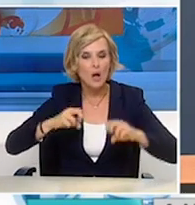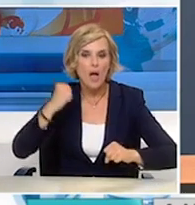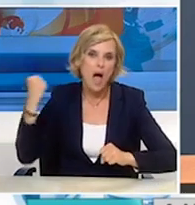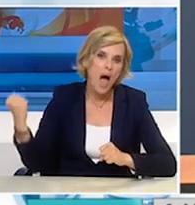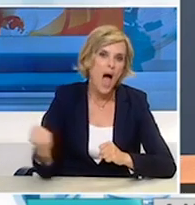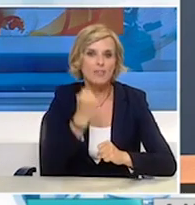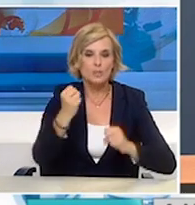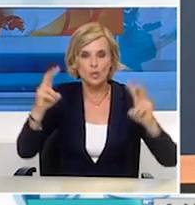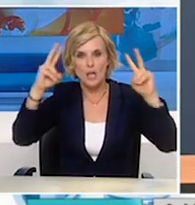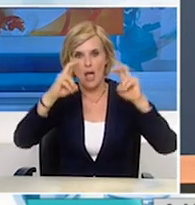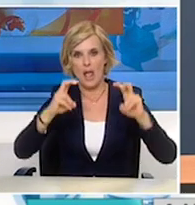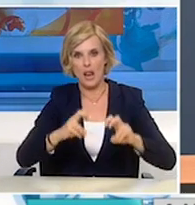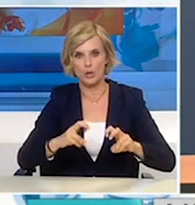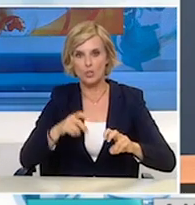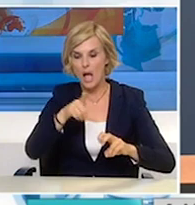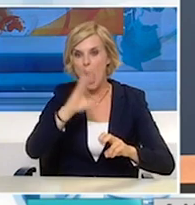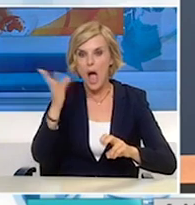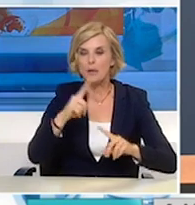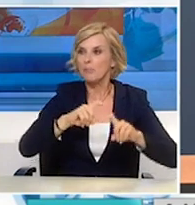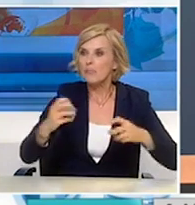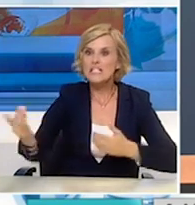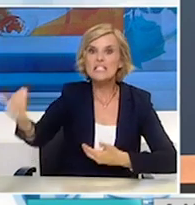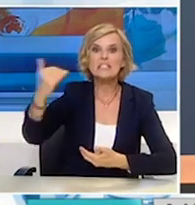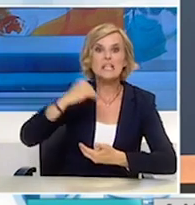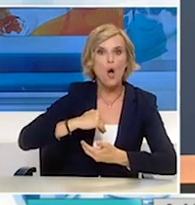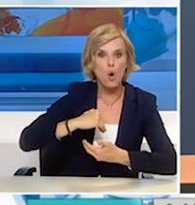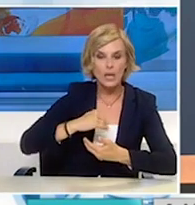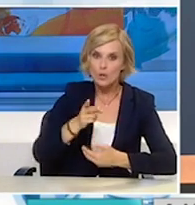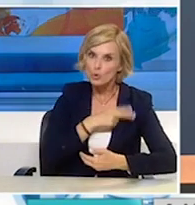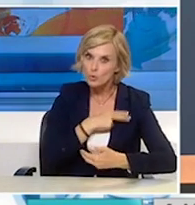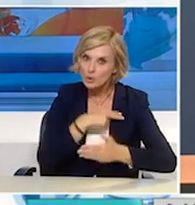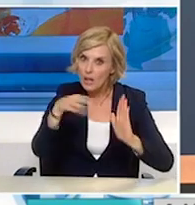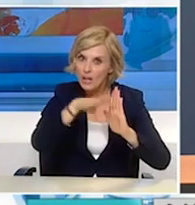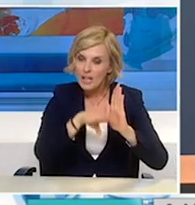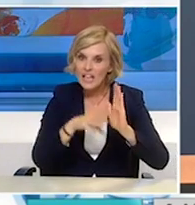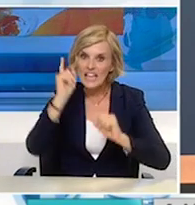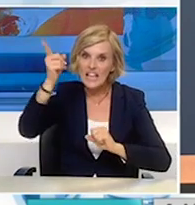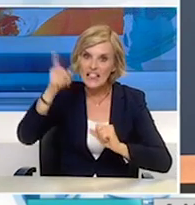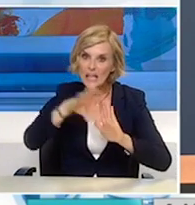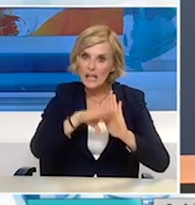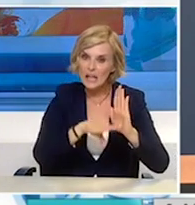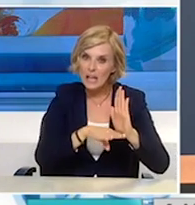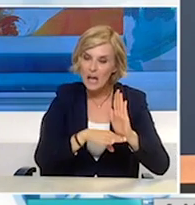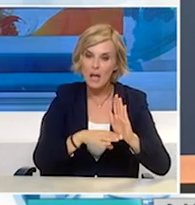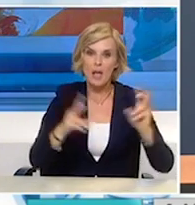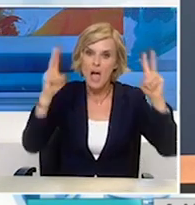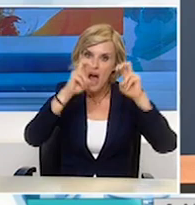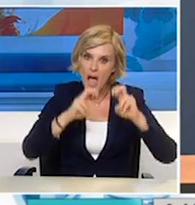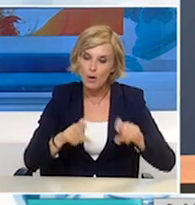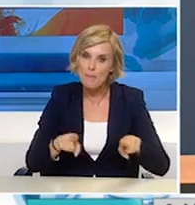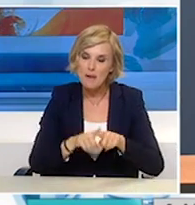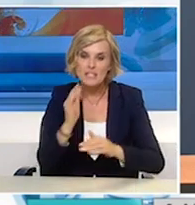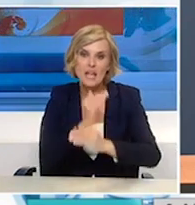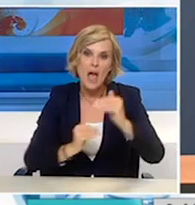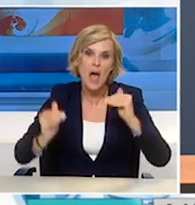έλεγχοι προκειμένου να διαπιστωθεί αν το εισαγόμενο υλικό πληρεί τα κριτήρια καταλληλότητας. Σε έλεγχο που έγινε από την ΑΑΔΕ και τον επικεφαλής της